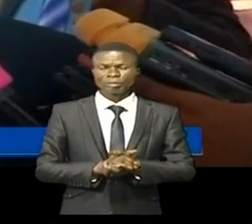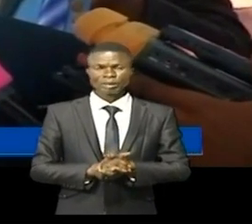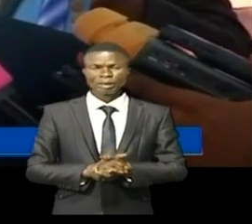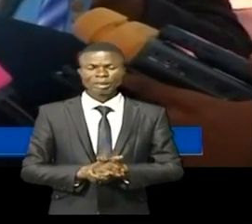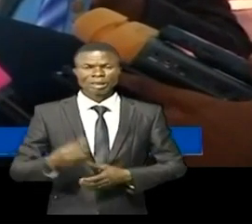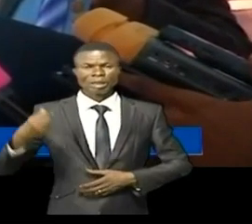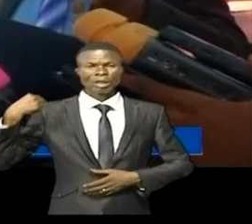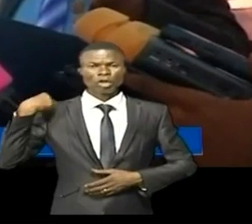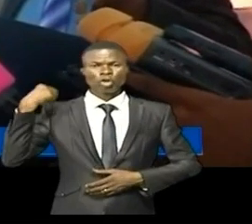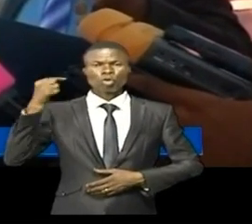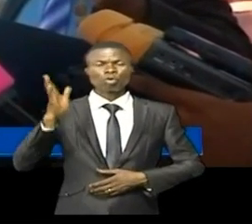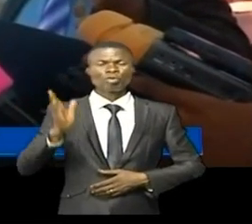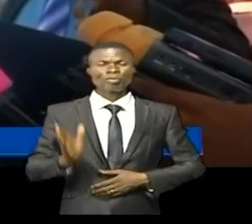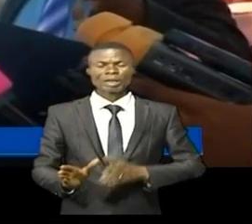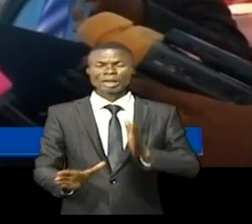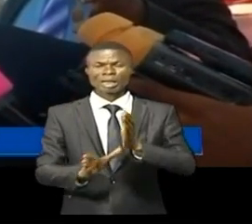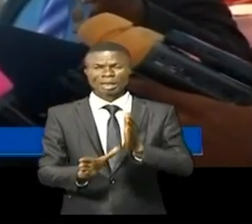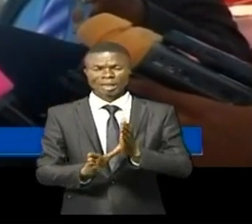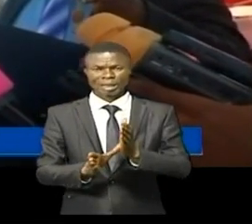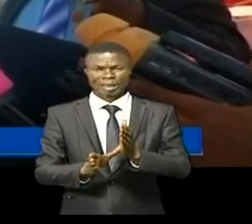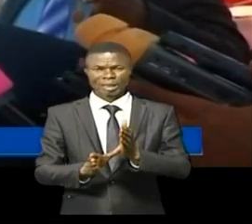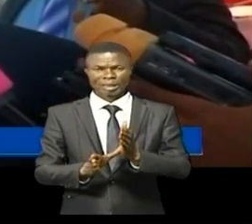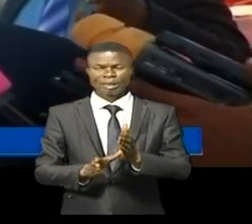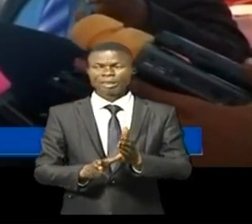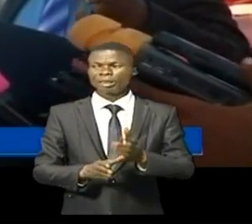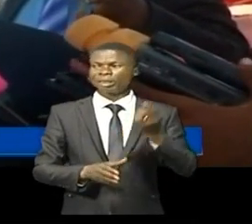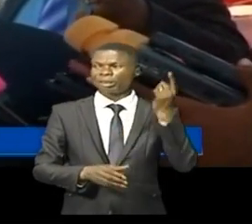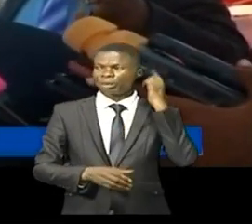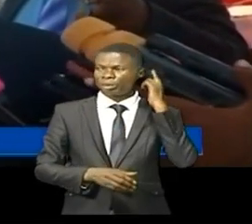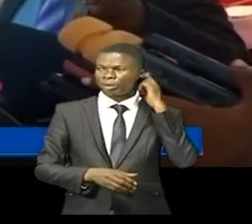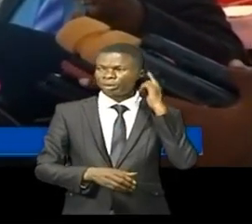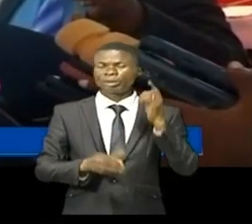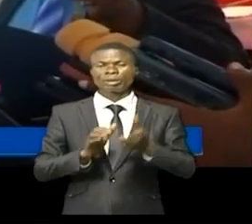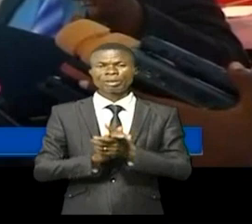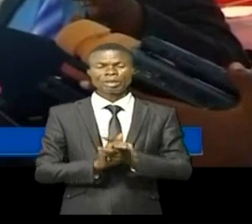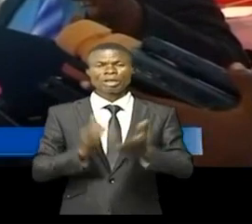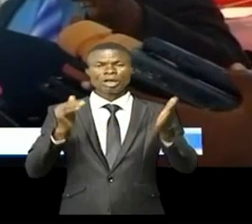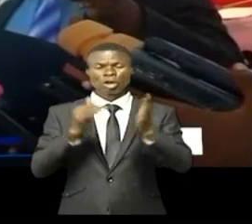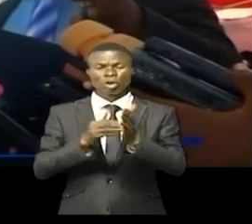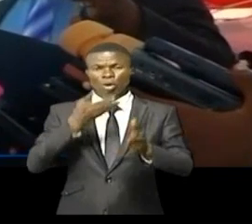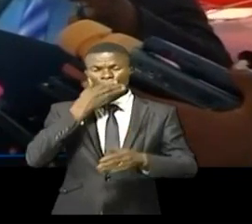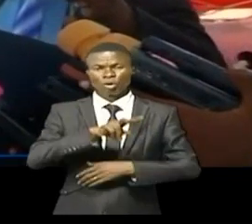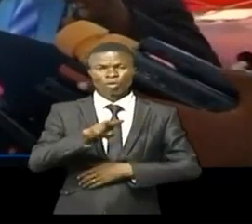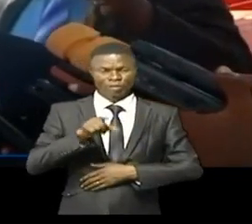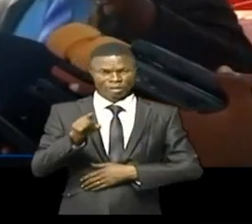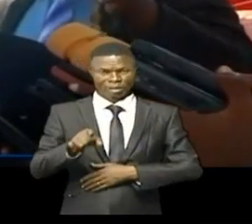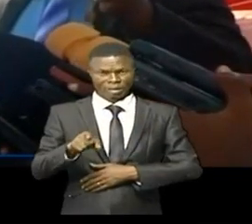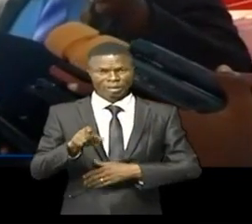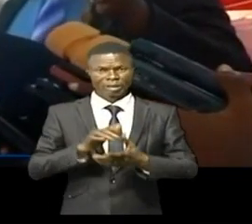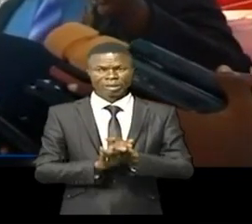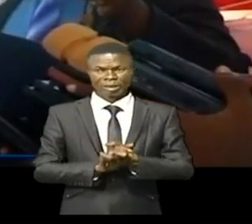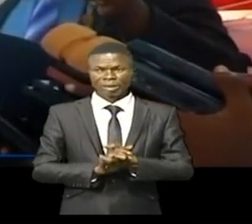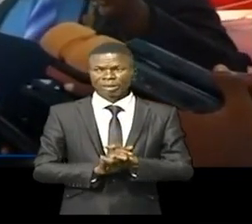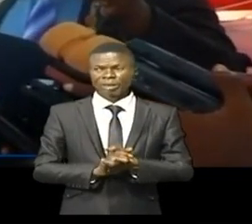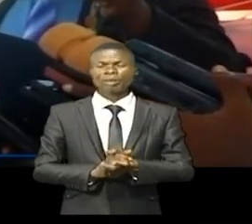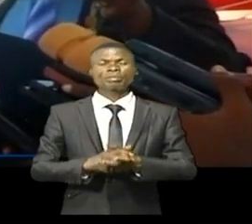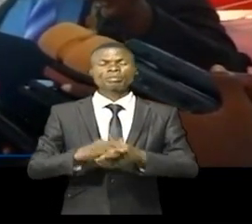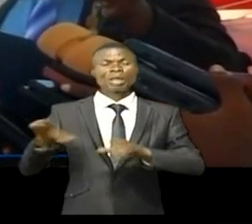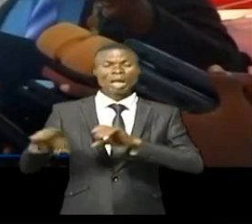à adhérer massivement à la vaccination contre la COVID-19. Cette